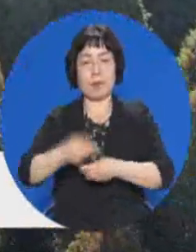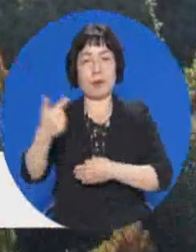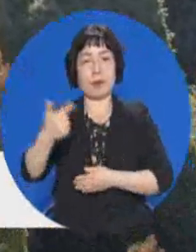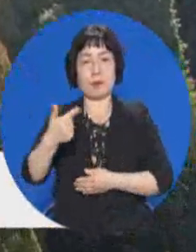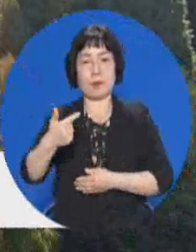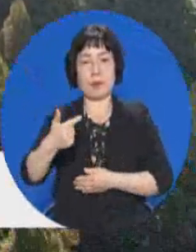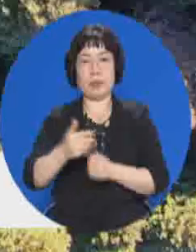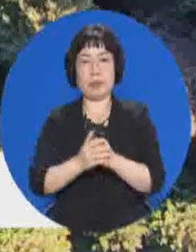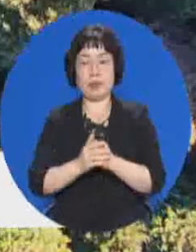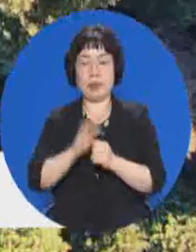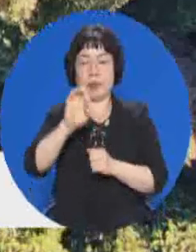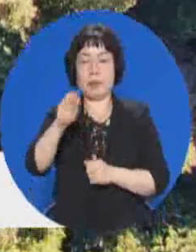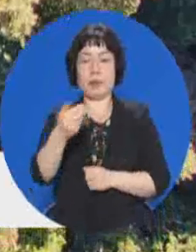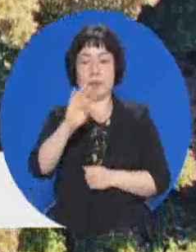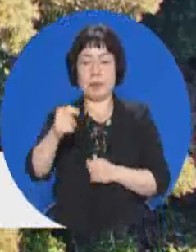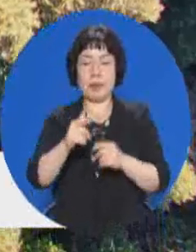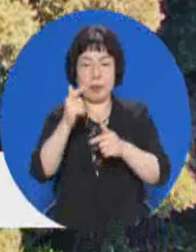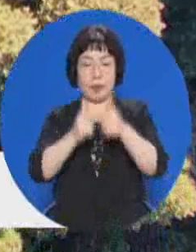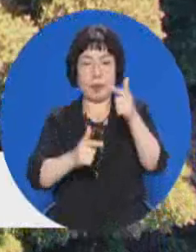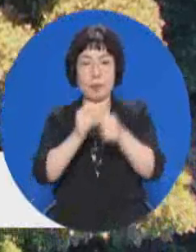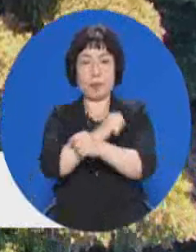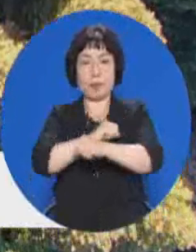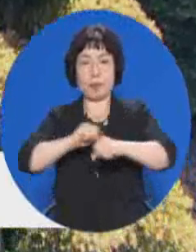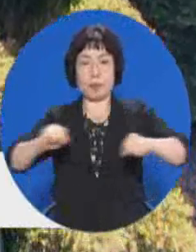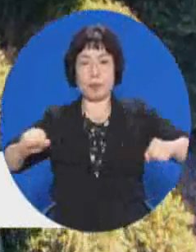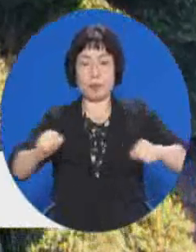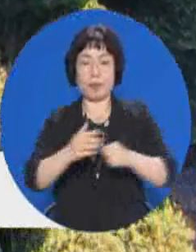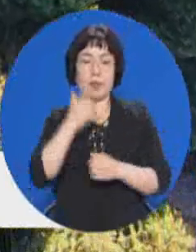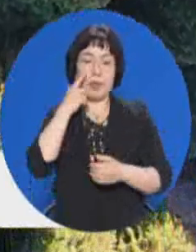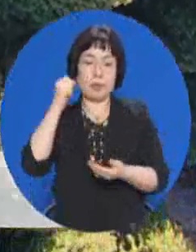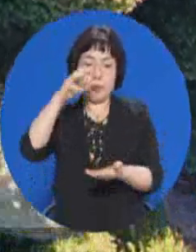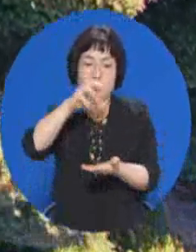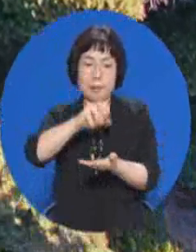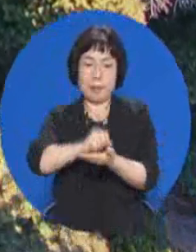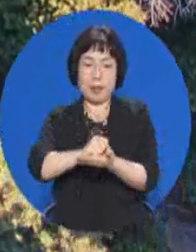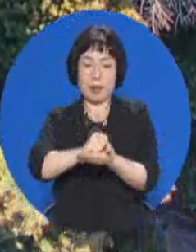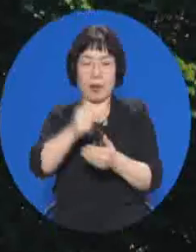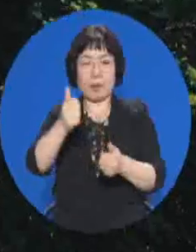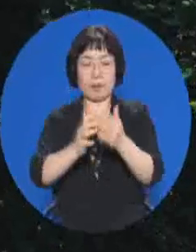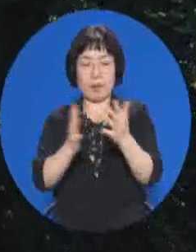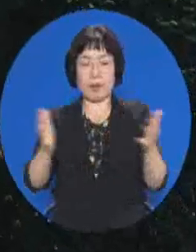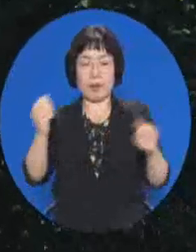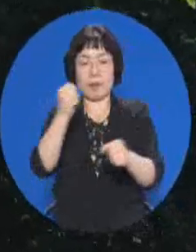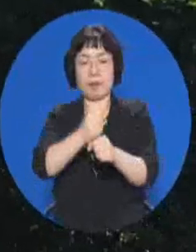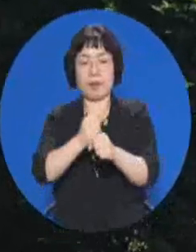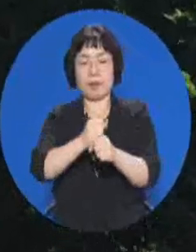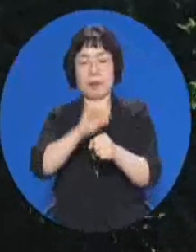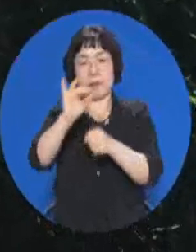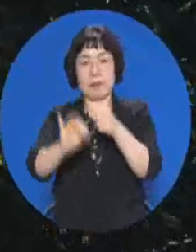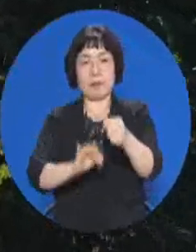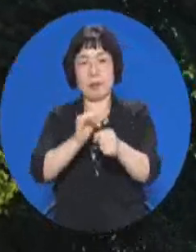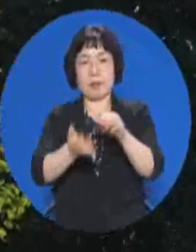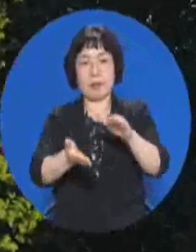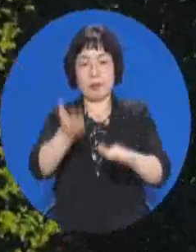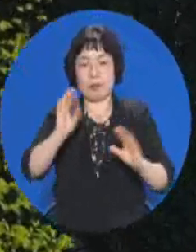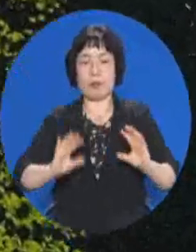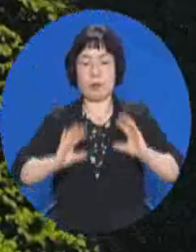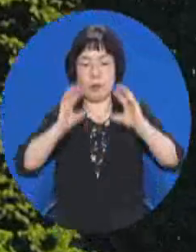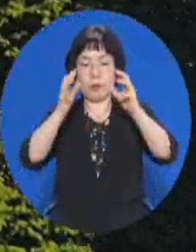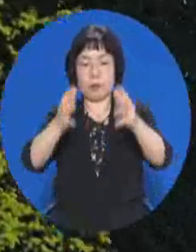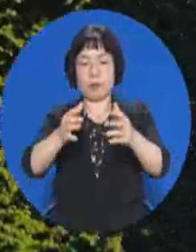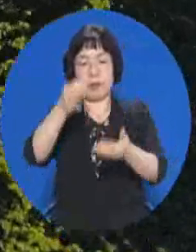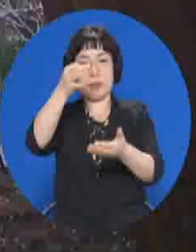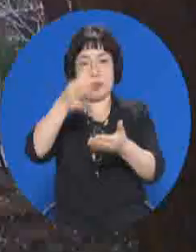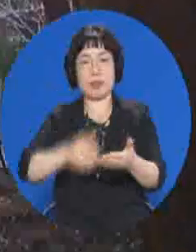군락지. 일제 강점기 당시 시험림으로 조성됐는데 대부분 수령이 100년을 넘어 이제